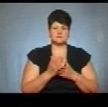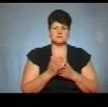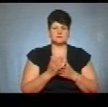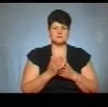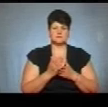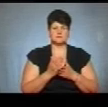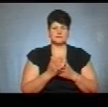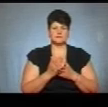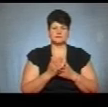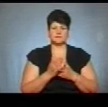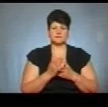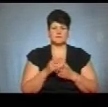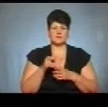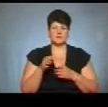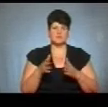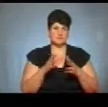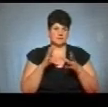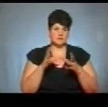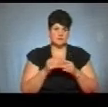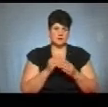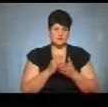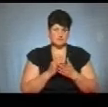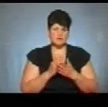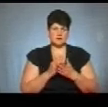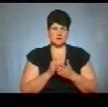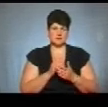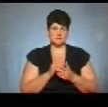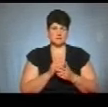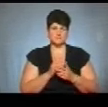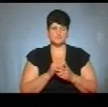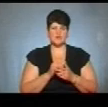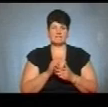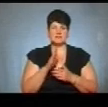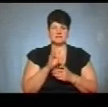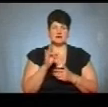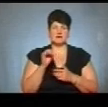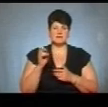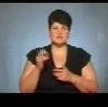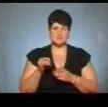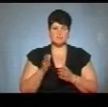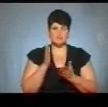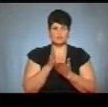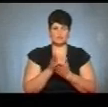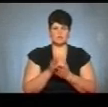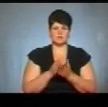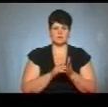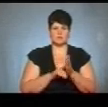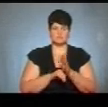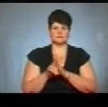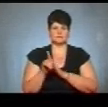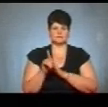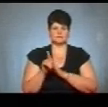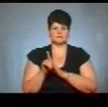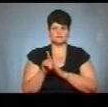Шеварія, Словнік. Є сама дошка. В'ячеслав Ровецький прямує на лінію старту.